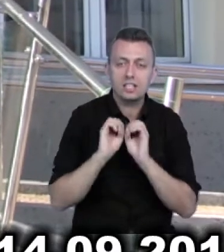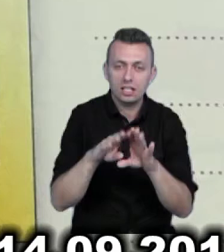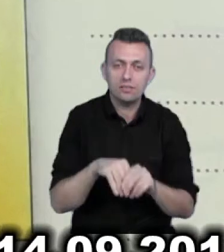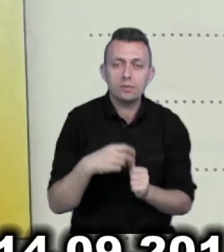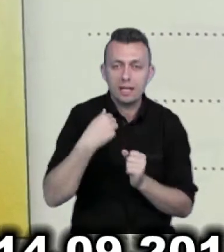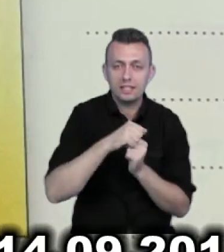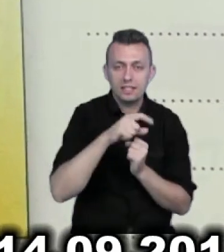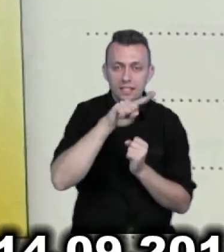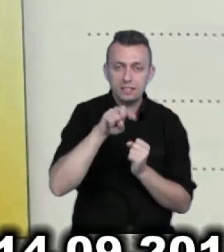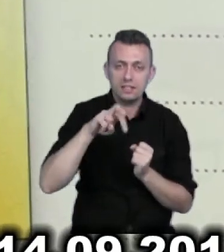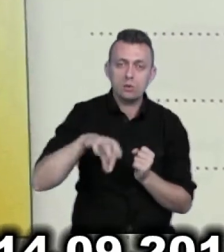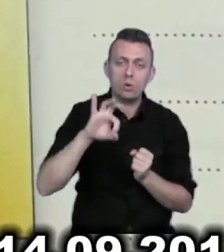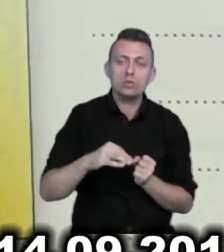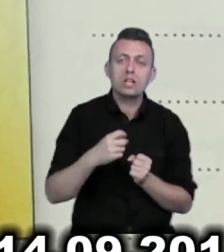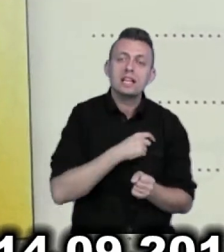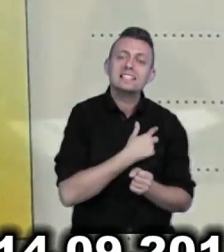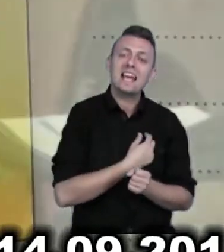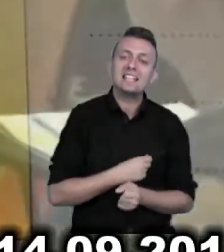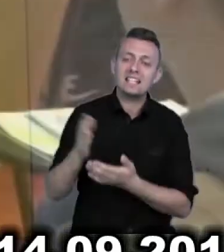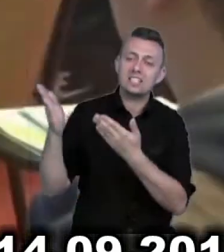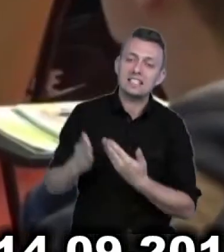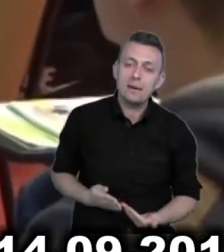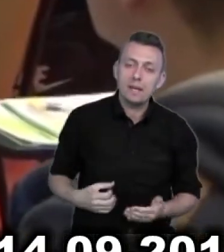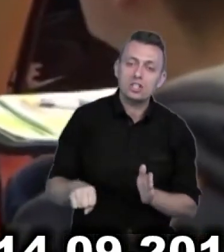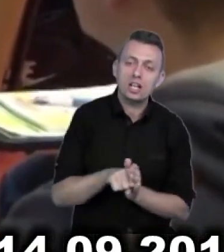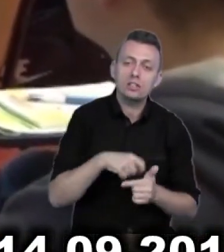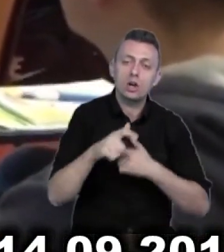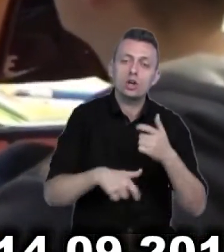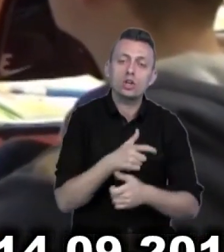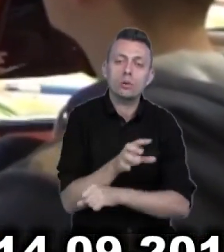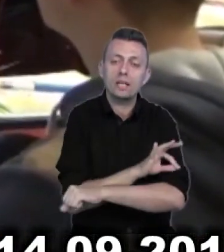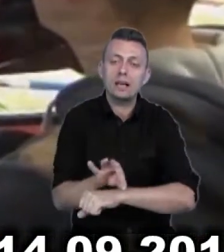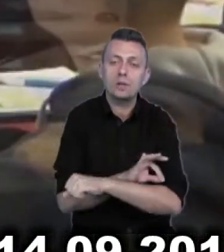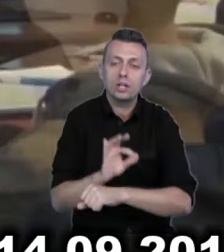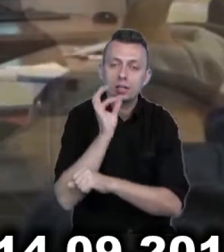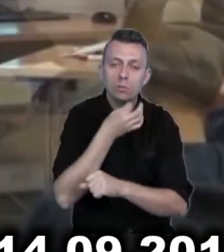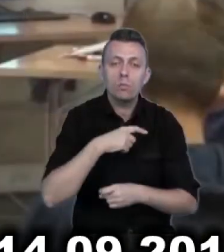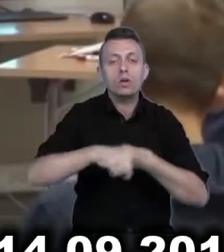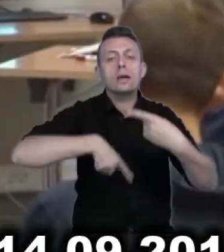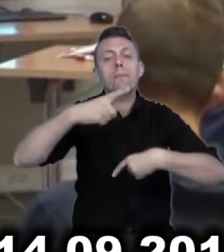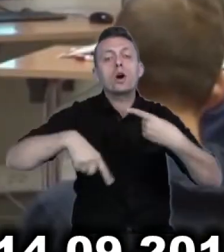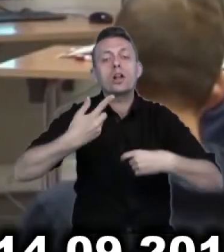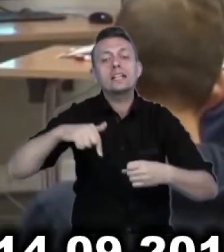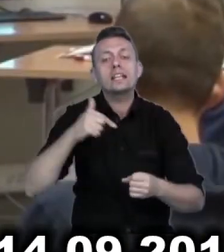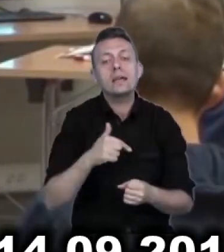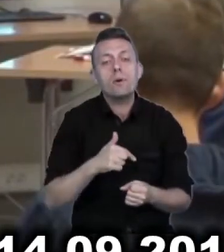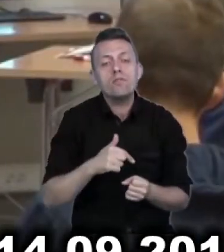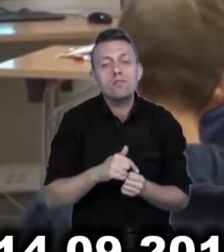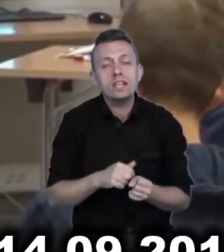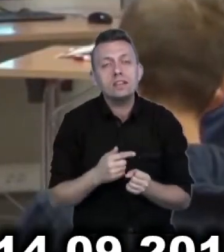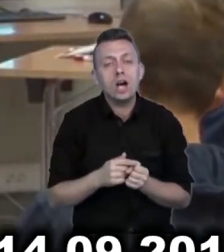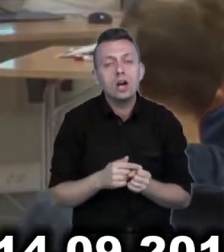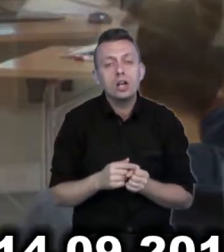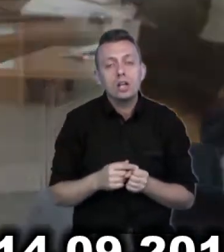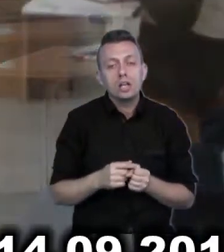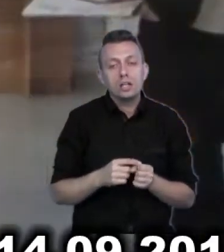serdecznie zaprasza do współpracy przy realizacji projektu. Młode pokolenie nie powinno wchodzić w dorosłe życie, nie posiadając choćby elementarnej